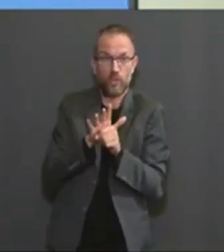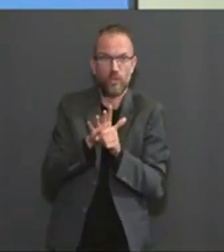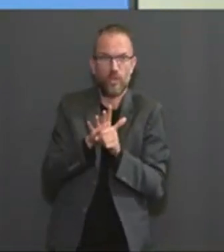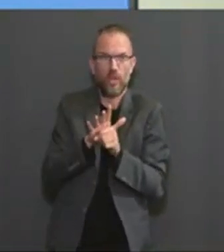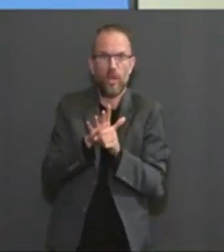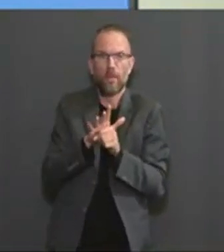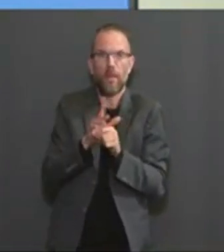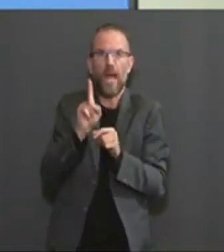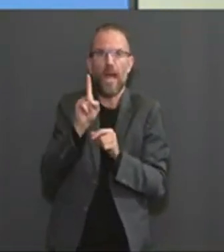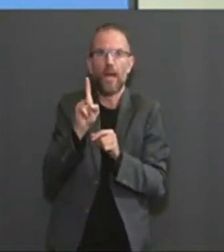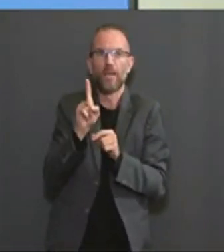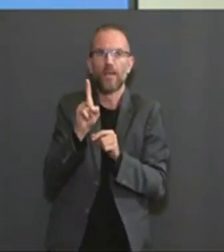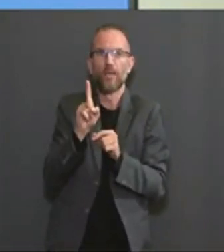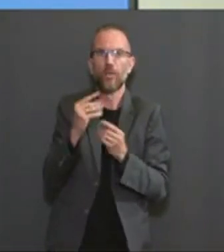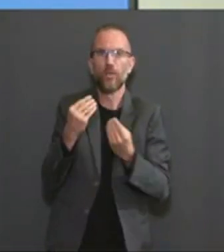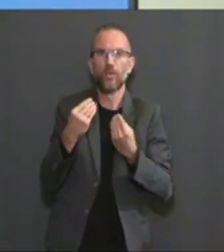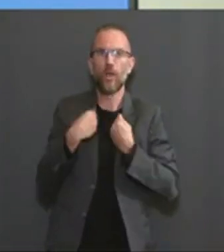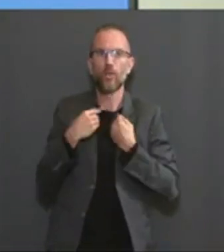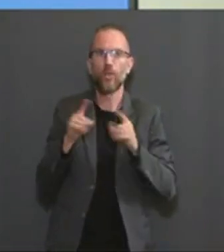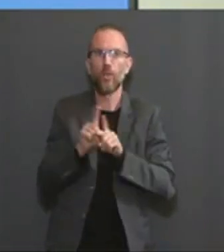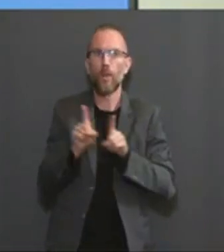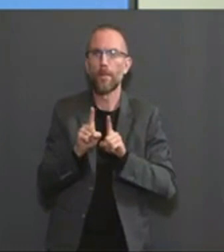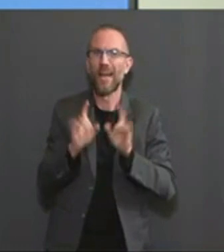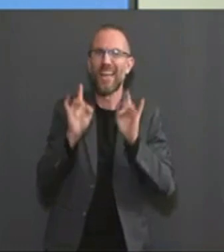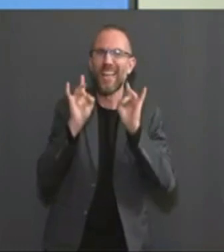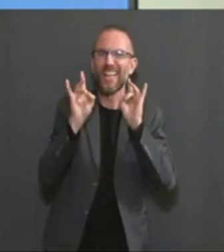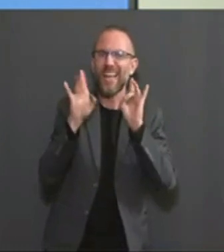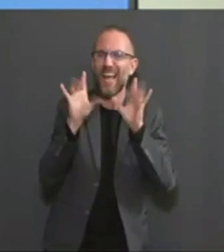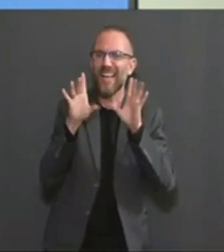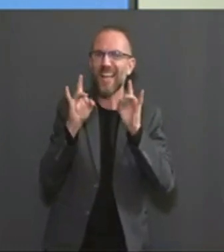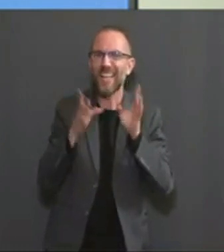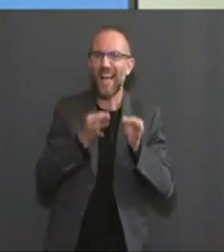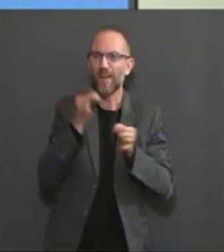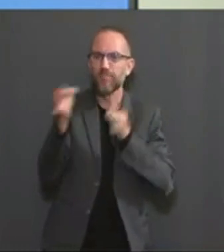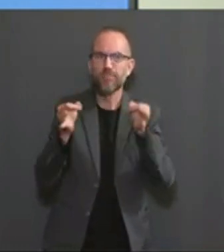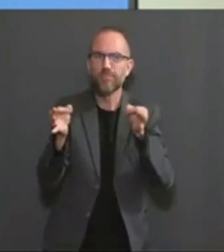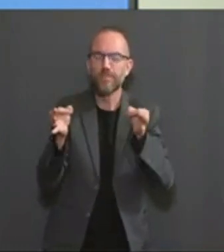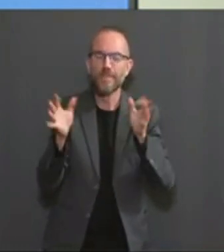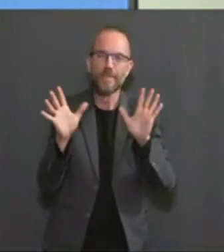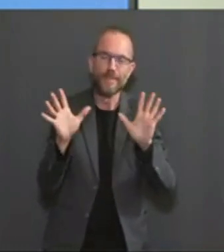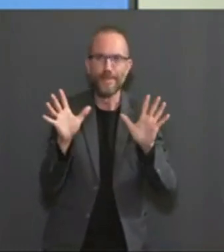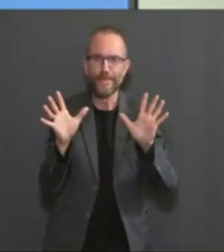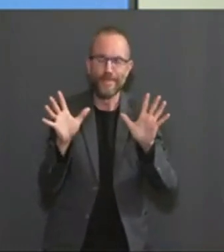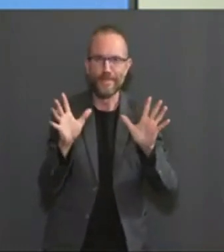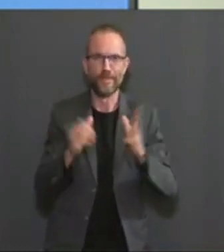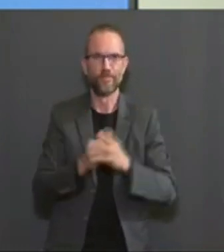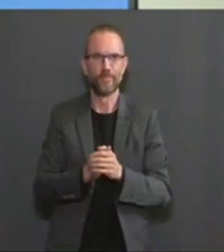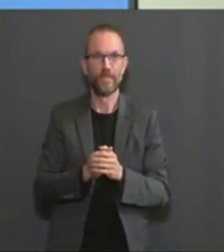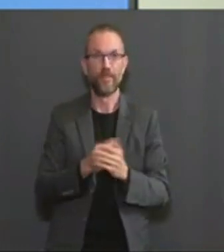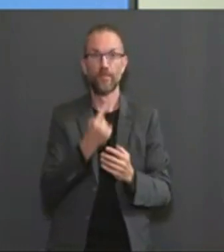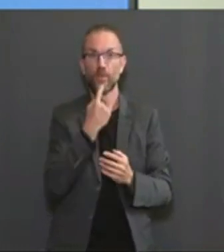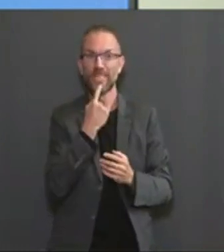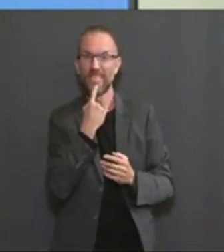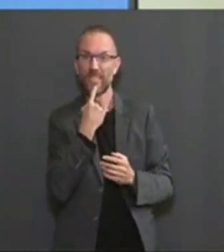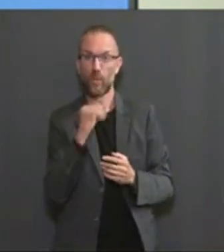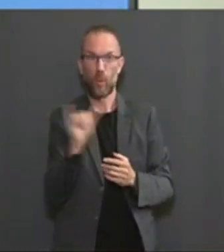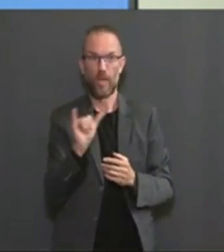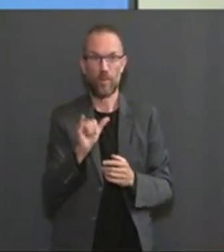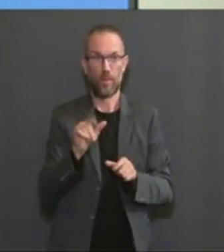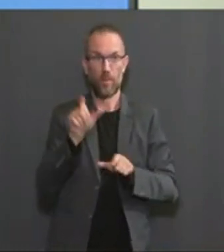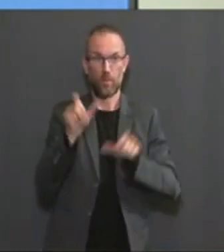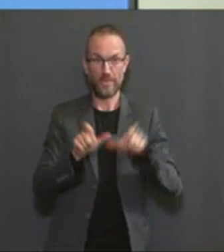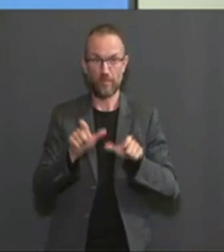donc il est fort possible, en tout cas certains au départ, que les personnes vaccinées ne pourront pas être considérées comme étant